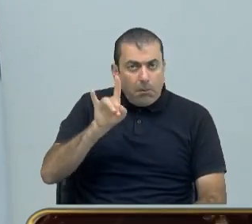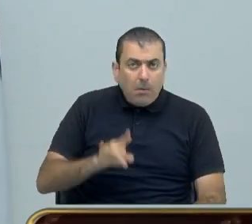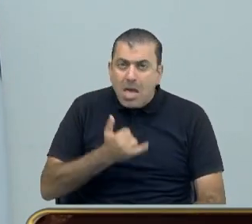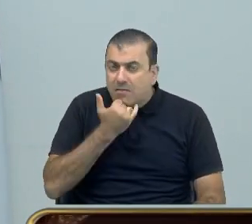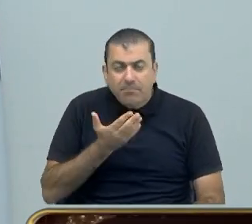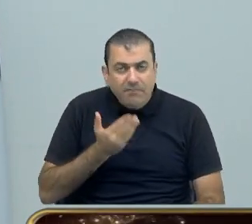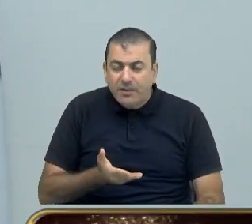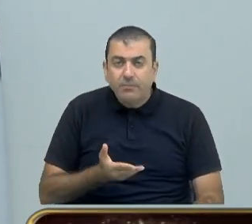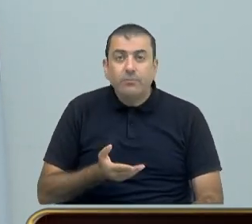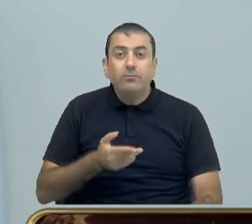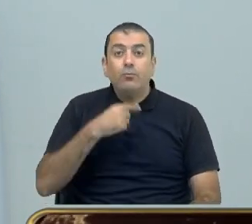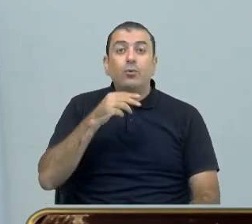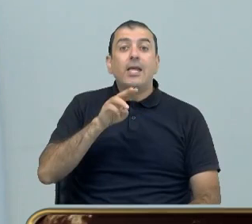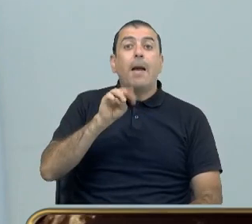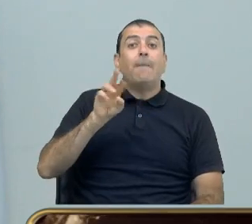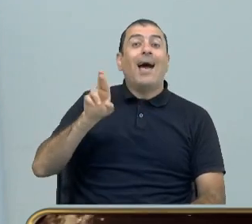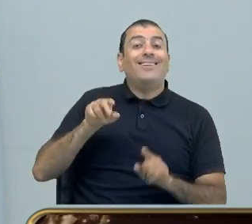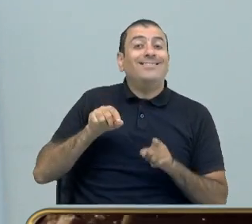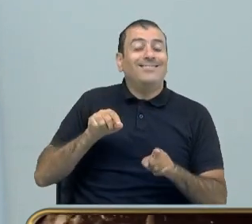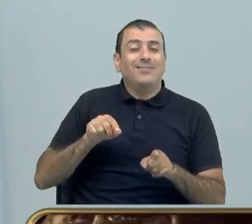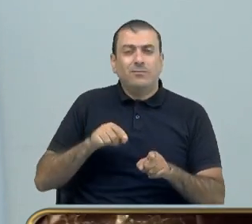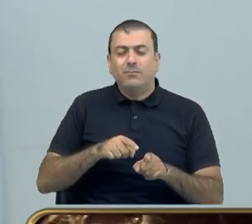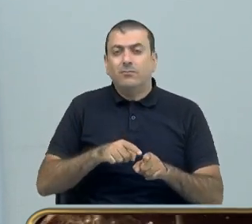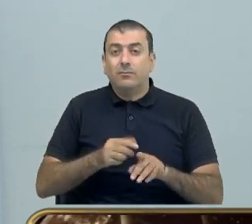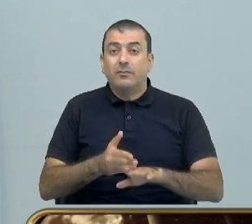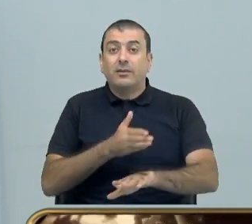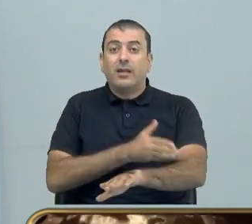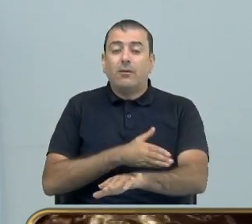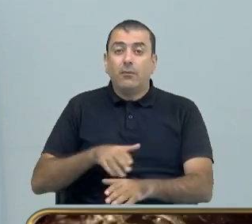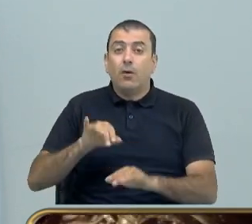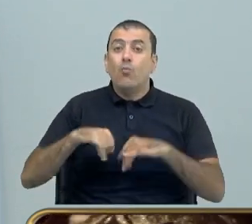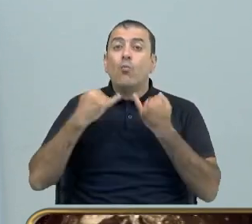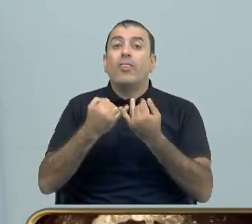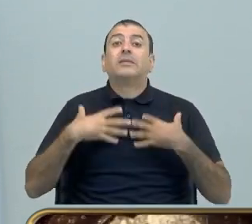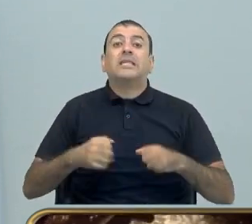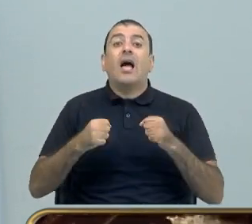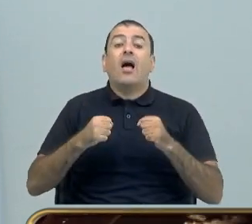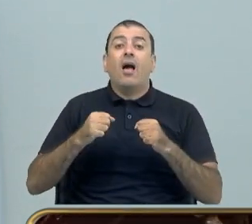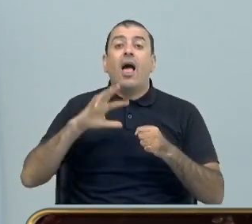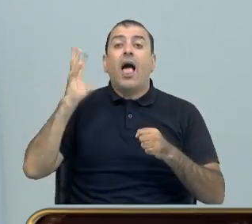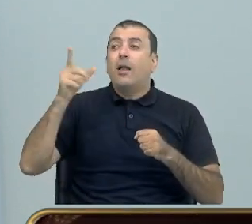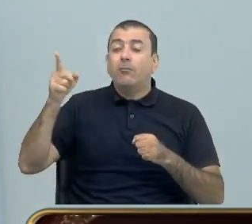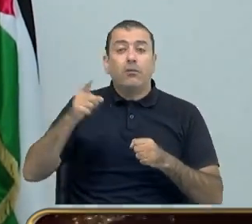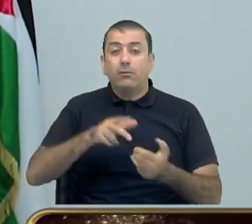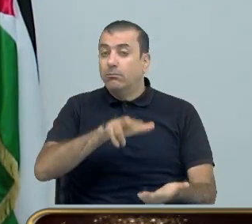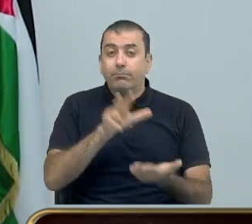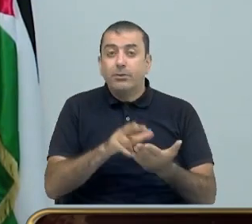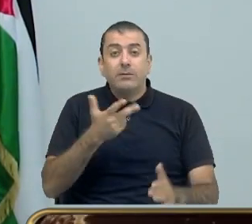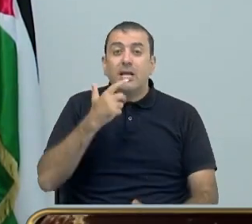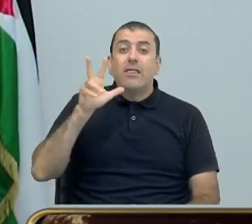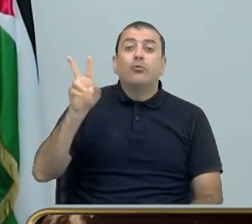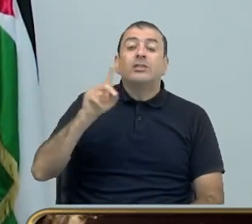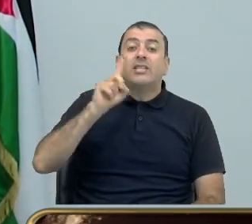حيث ان مطعوم الام ار تم اعتماده مسبقا من منظمه الصحه العالميه منذ اكثر من 23 عام نظرا